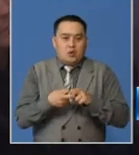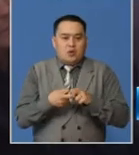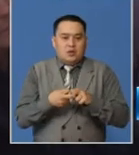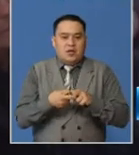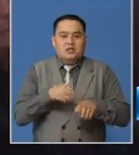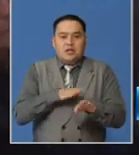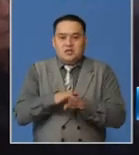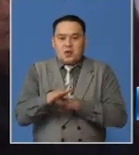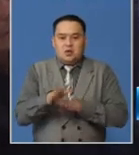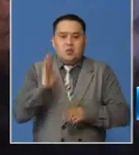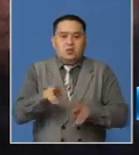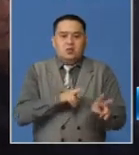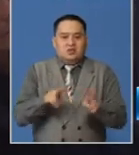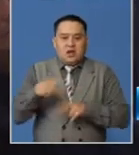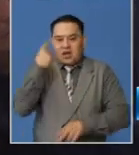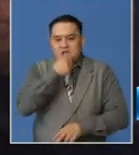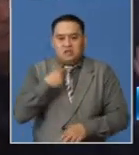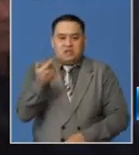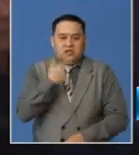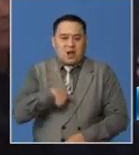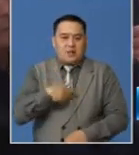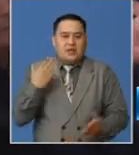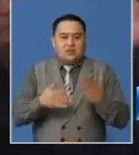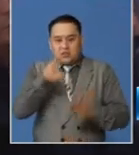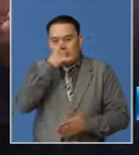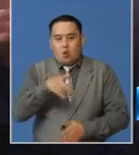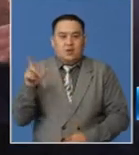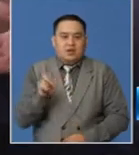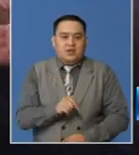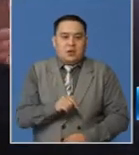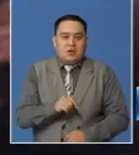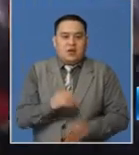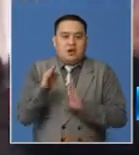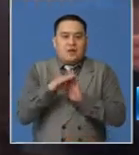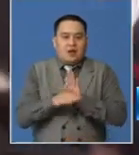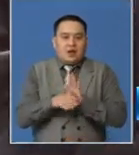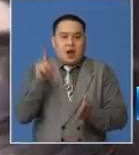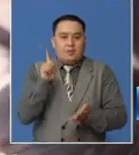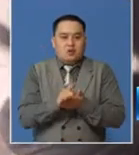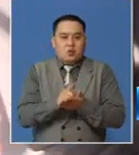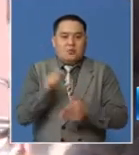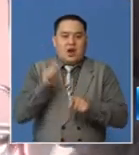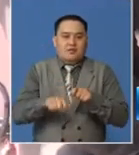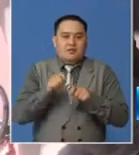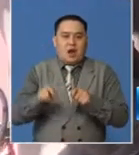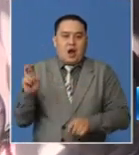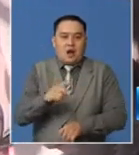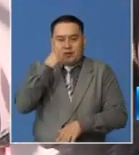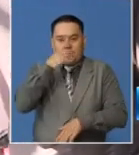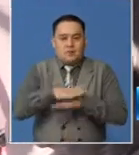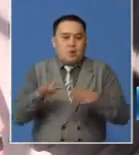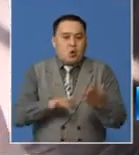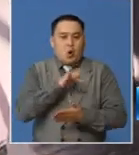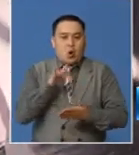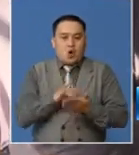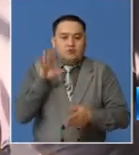ходом исполнения буду следить лично сам. Если я не смогу приехать из-за плотного графика, то обязательно проведет объезд аким города.